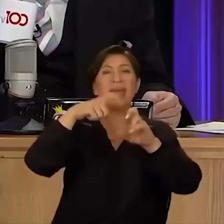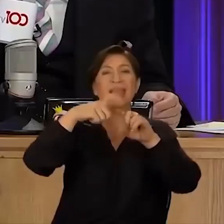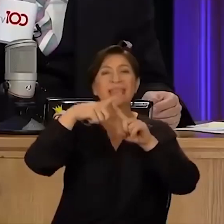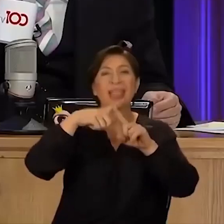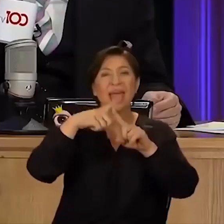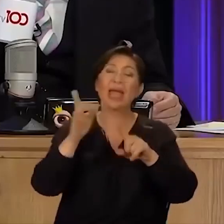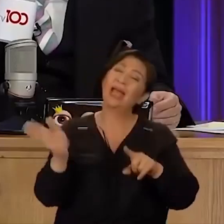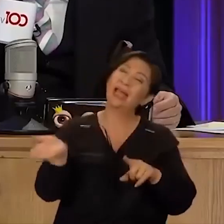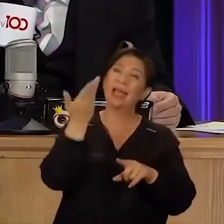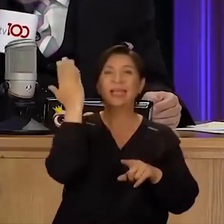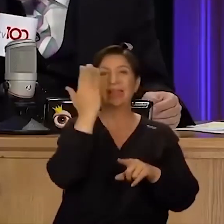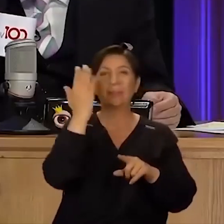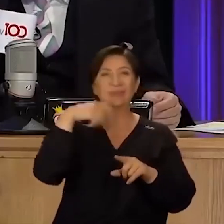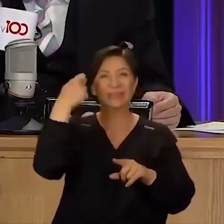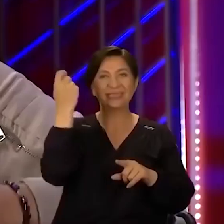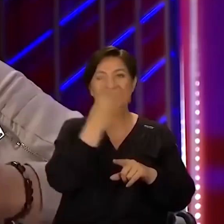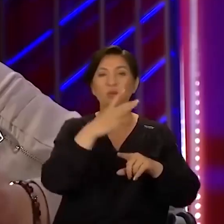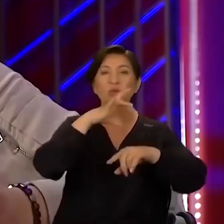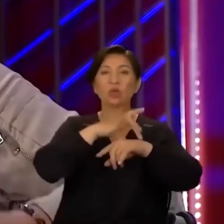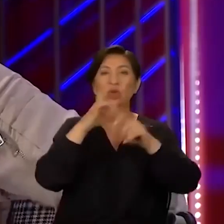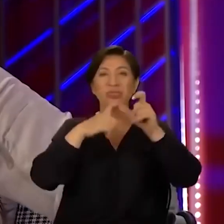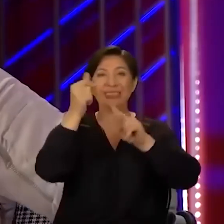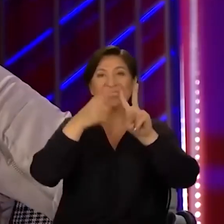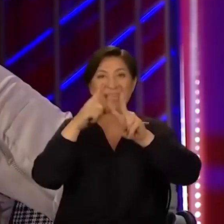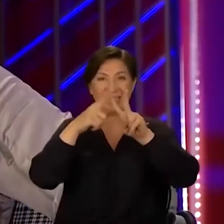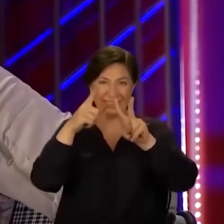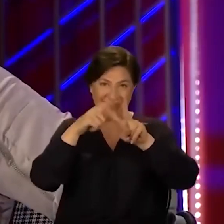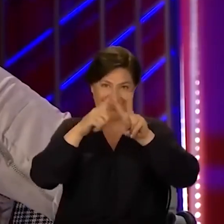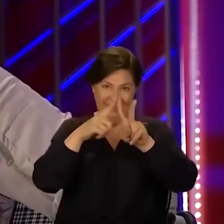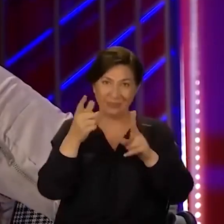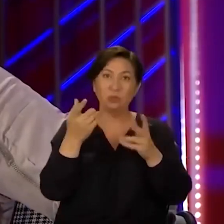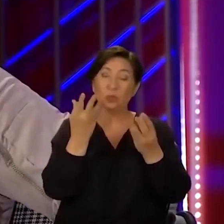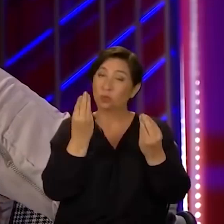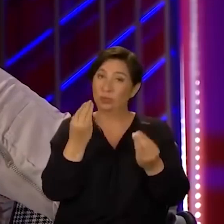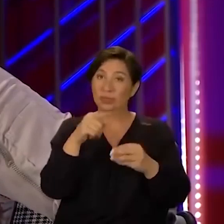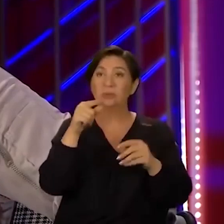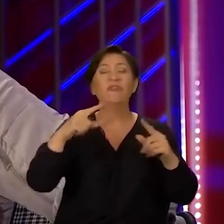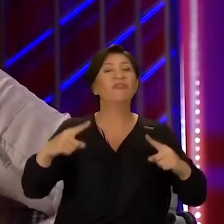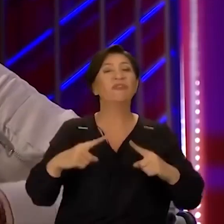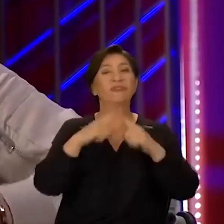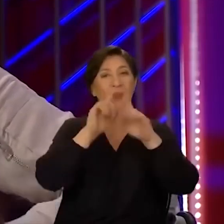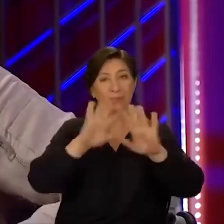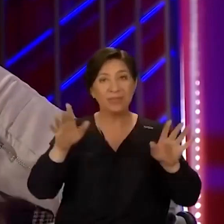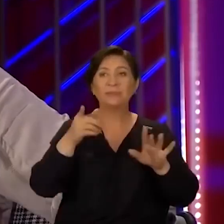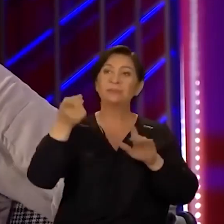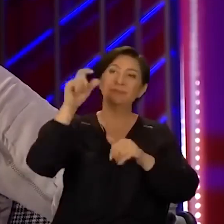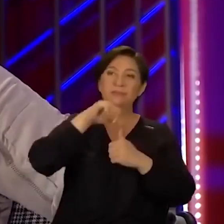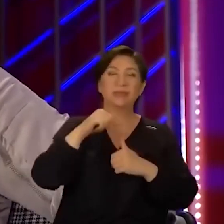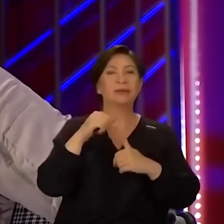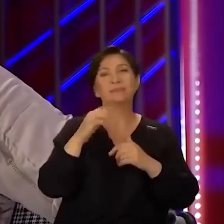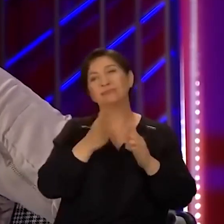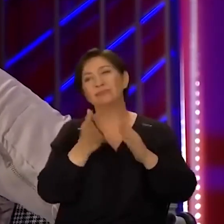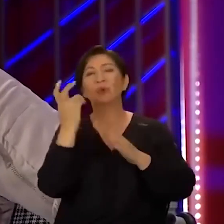TRT'de kalk gidelim dizisinde Evet zor Sinan'ı canlandırdığı çok güzeldi sezon finali oldu Tekrar geriye